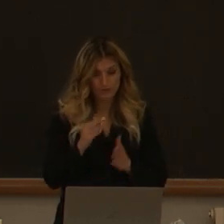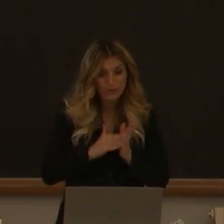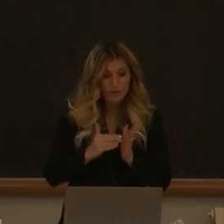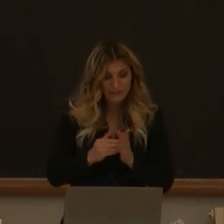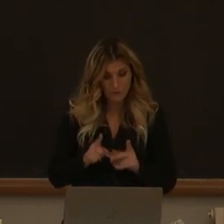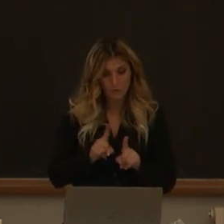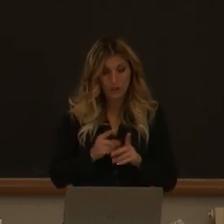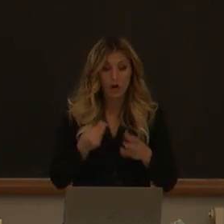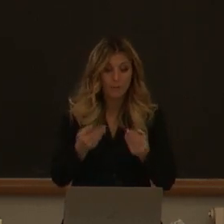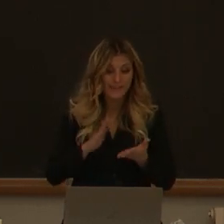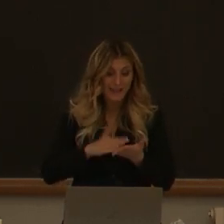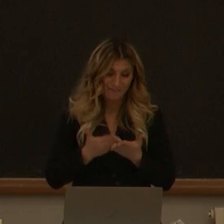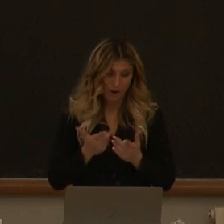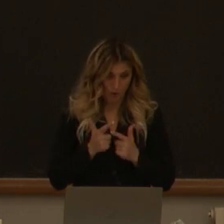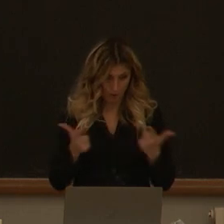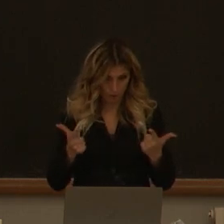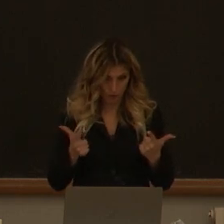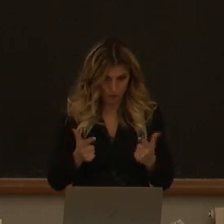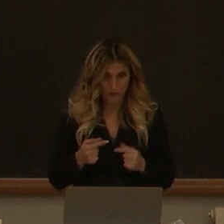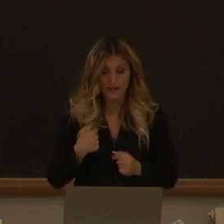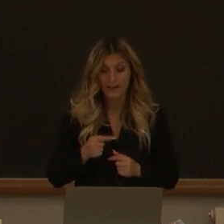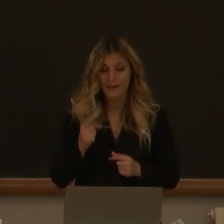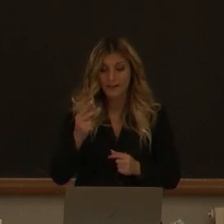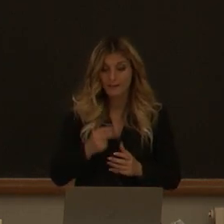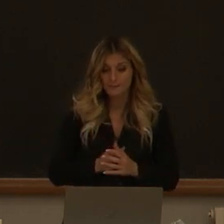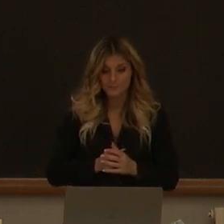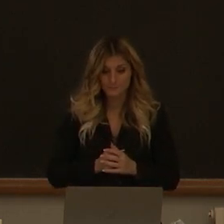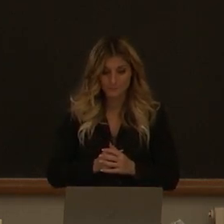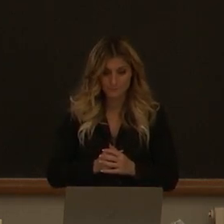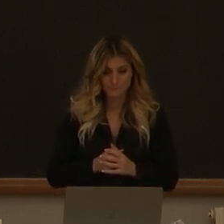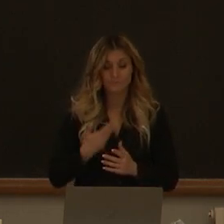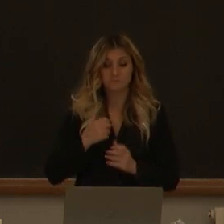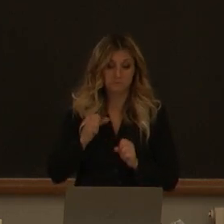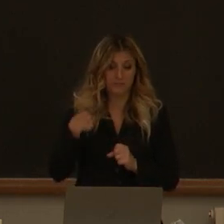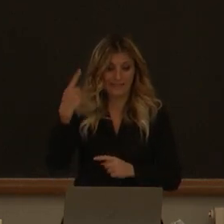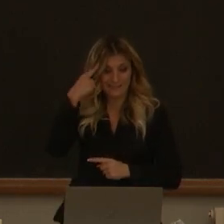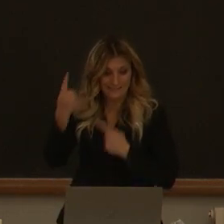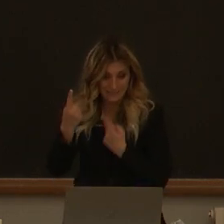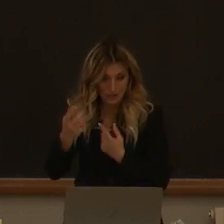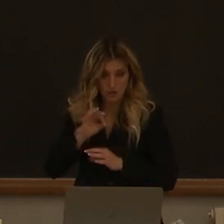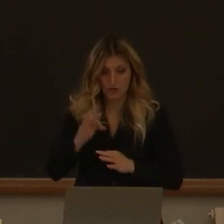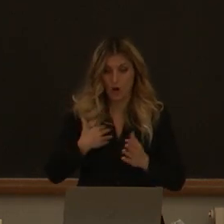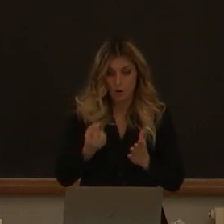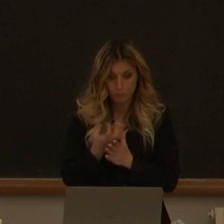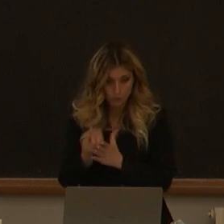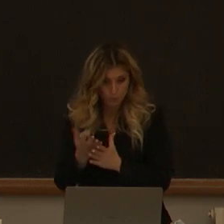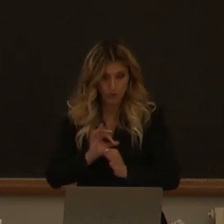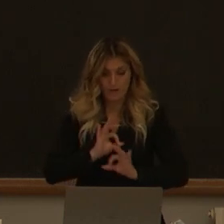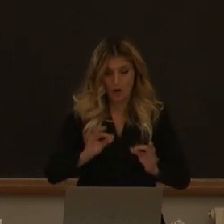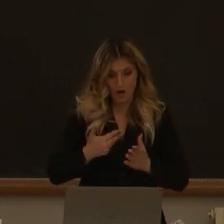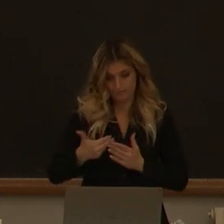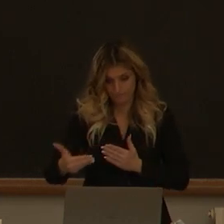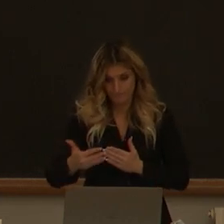valorizzato, quindi nell'attuale sistema lineare che prevede l'estrazione, produrre, usare, gettare, di